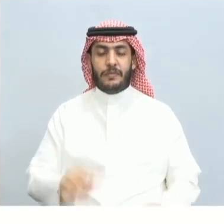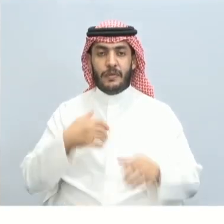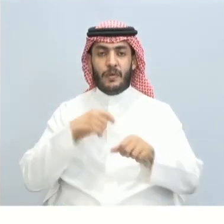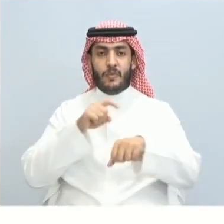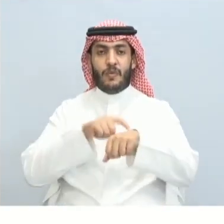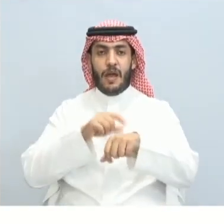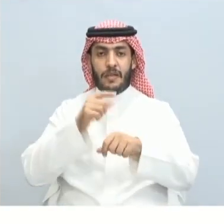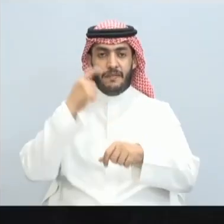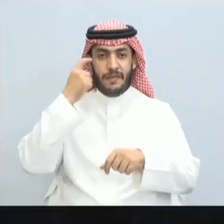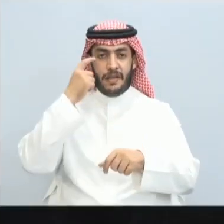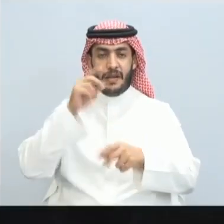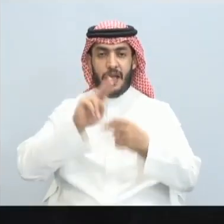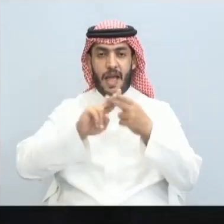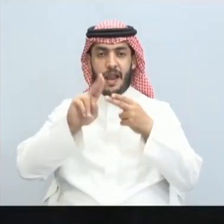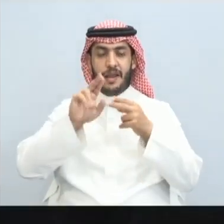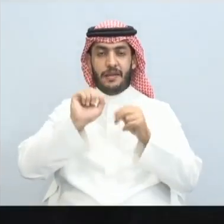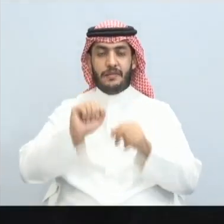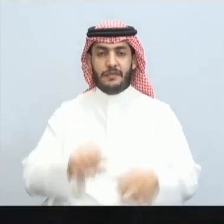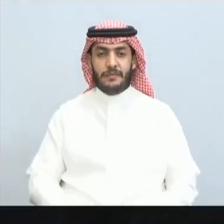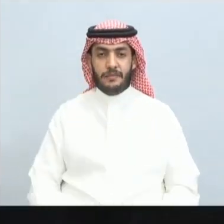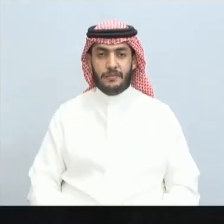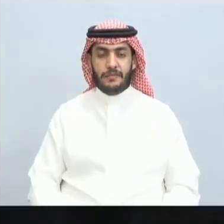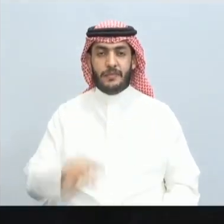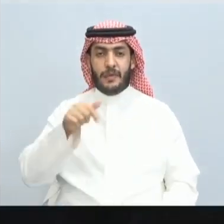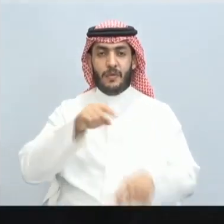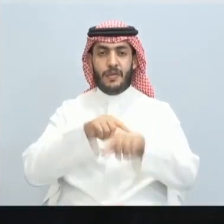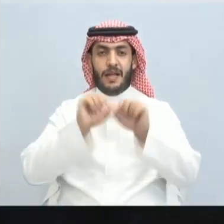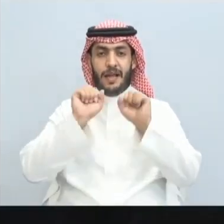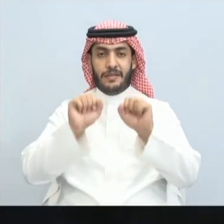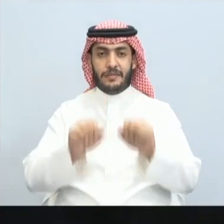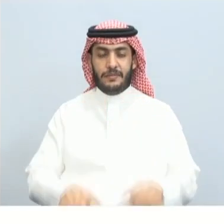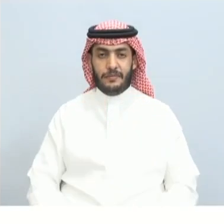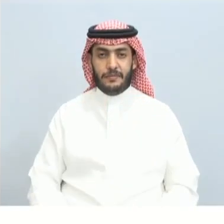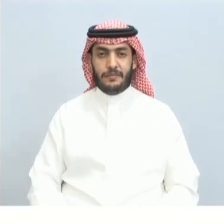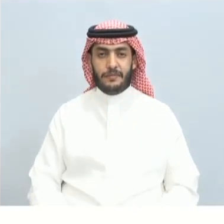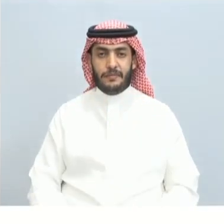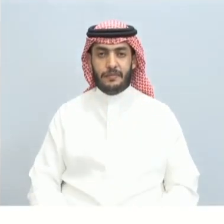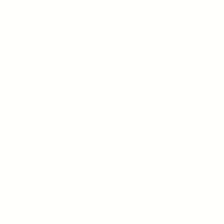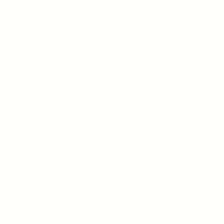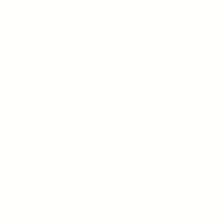اترك لكم قليلا من الوقت للتفكير في حلها الان لكم الوقت احبتي